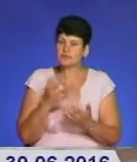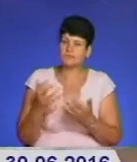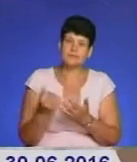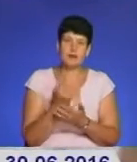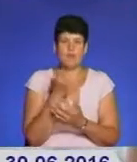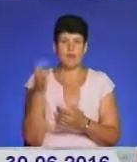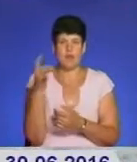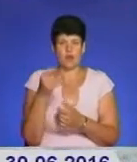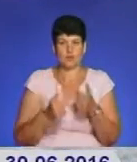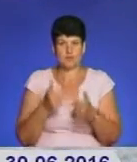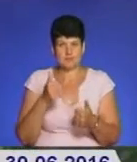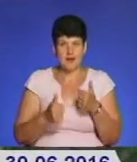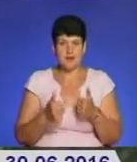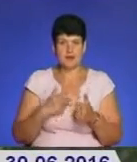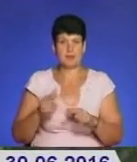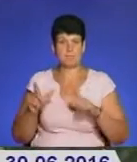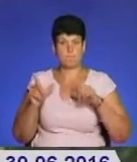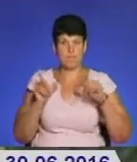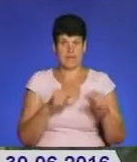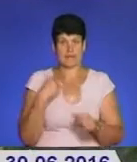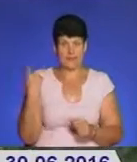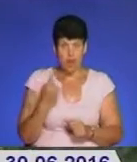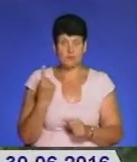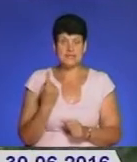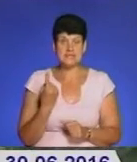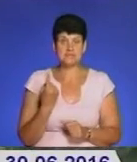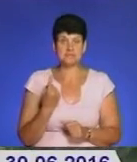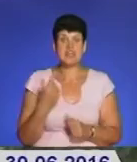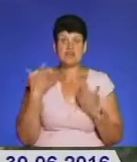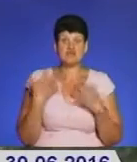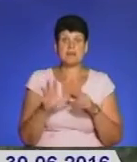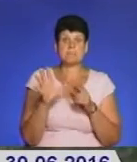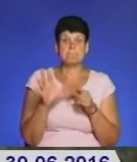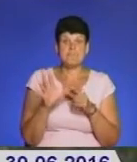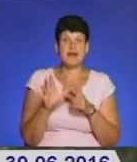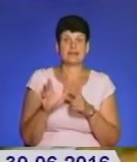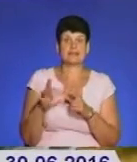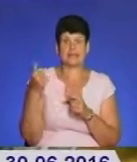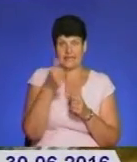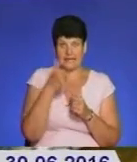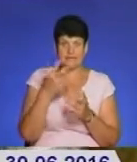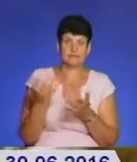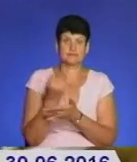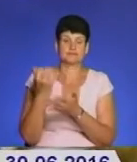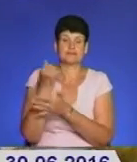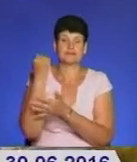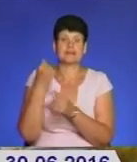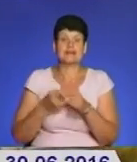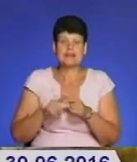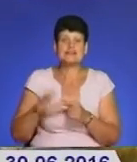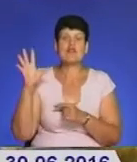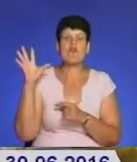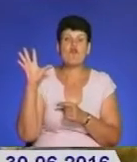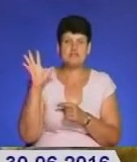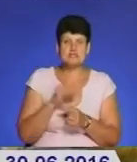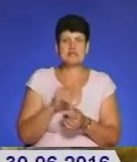районних змаганнях, але все ж таки ми поїхали на область. І вже 5-й рік підряд виграли, але це все вартує